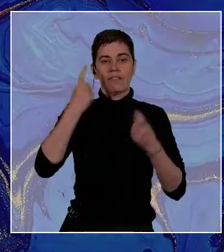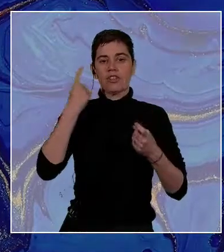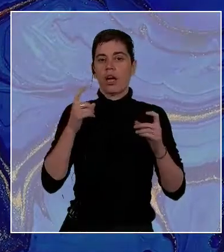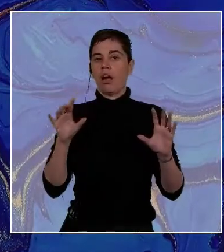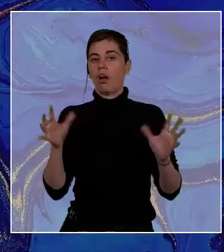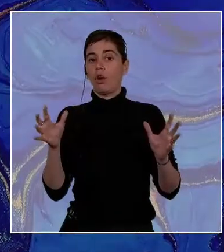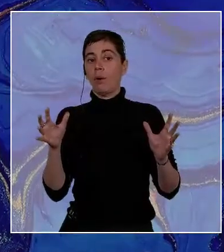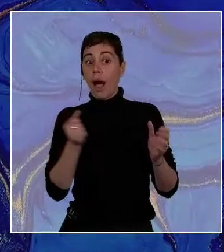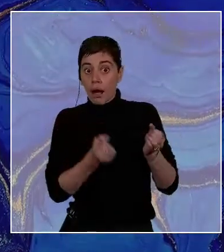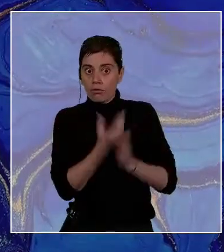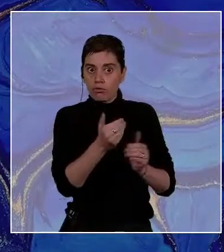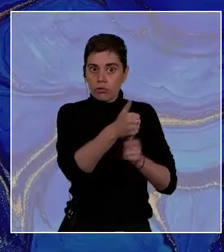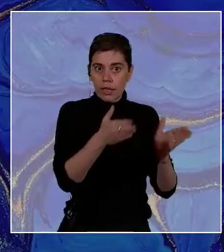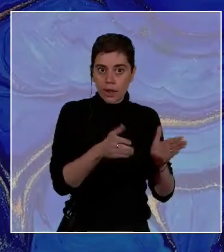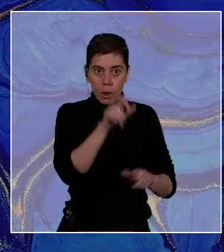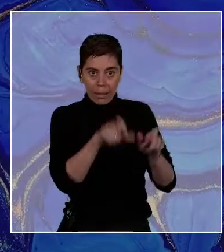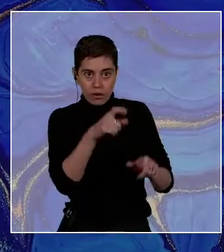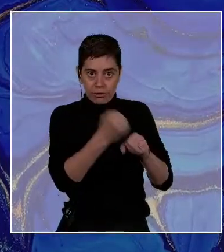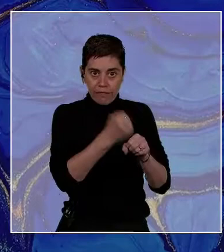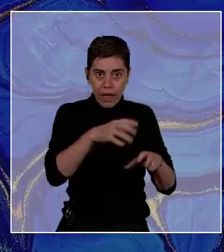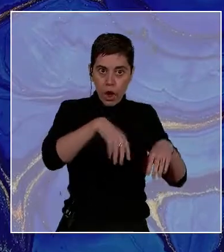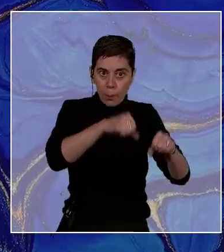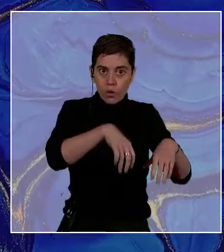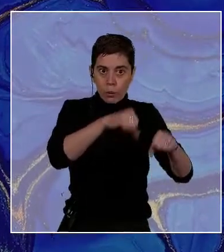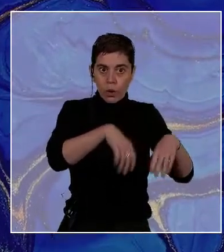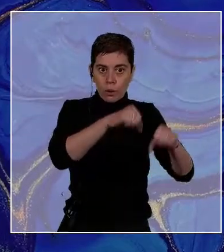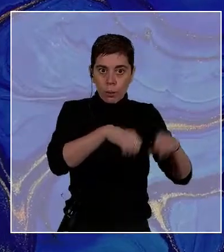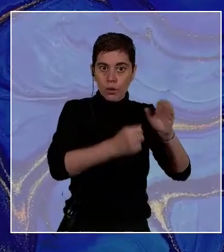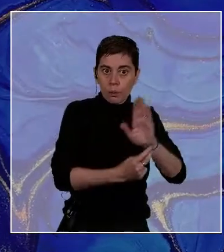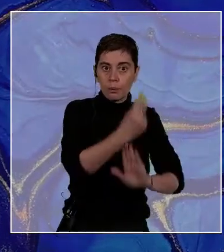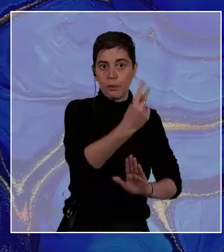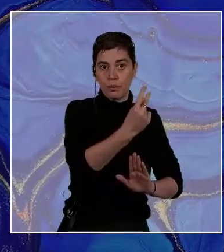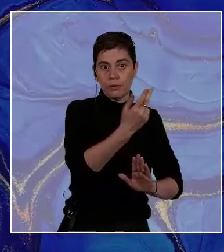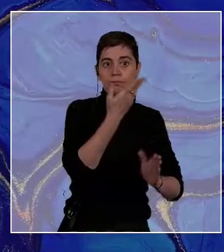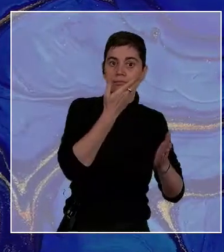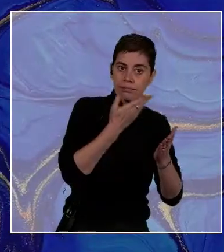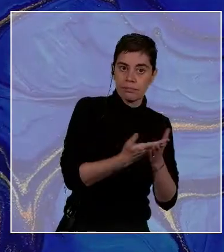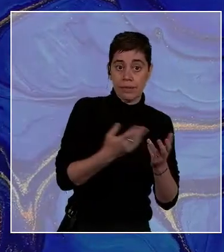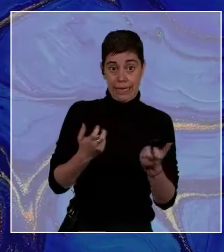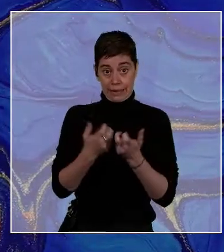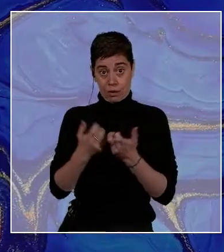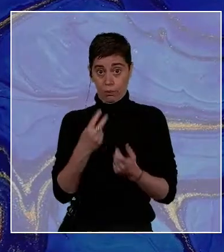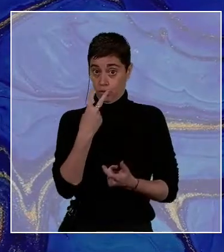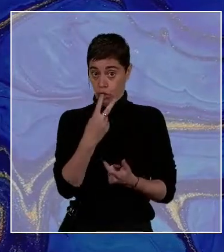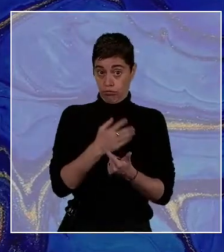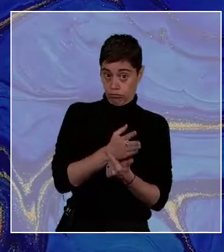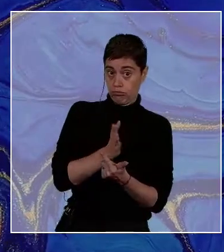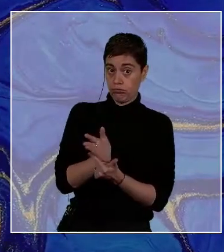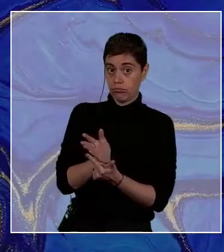les nouveaux secteurs. Et je pourrais vous donner deux exemples de ce que nous faisons. À ce